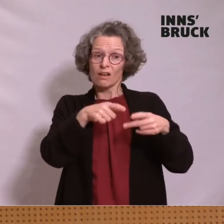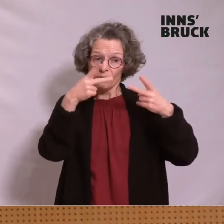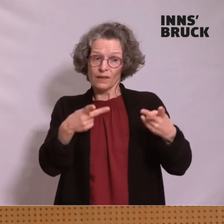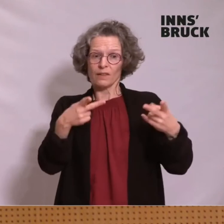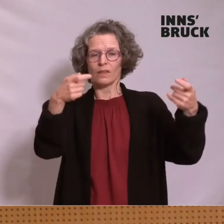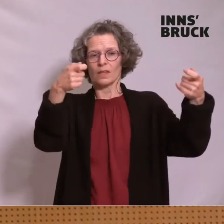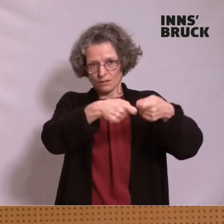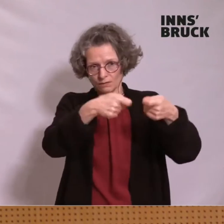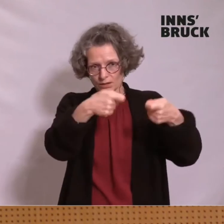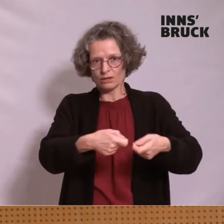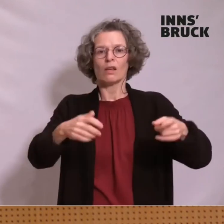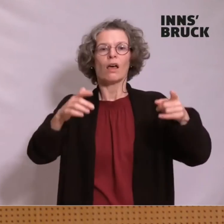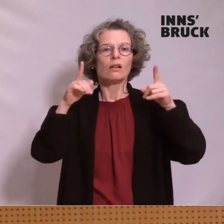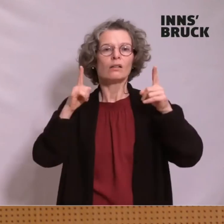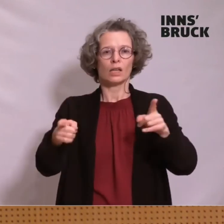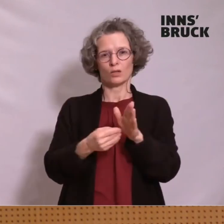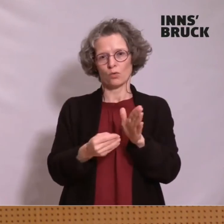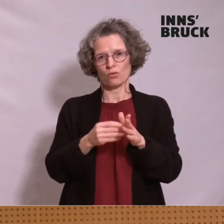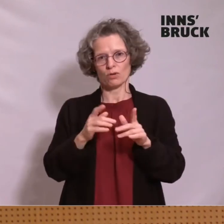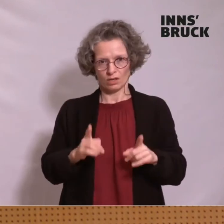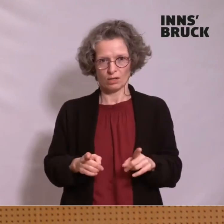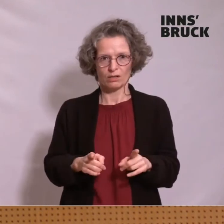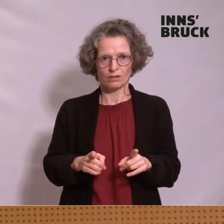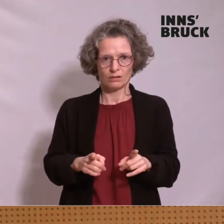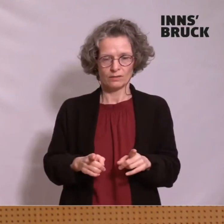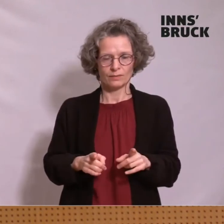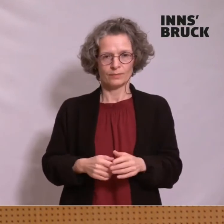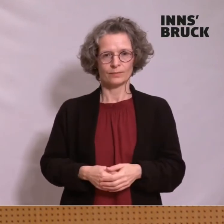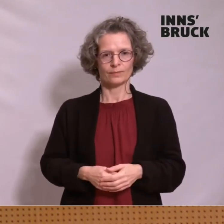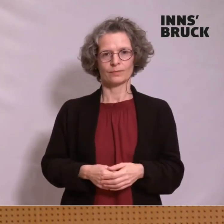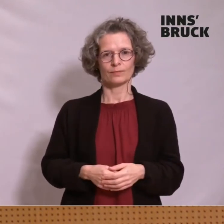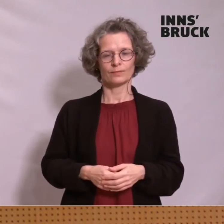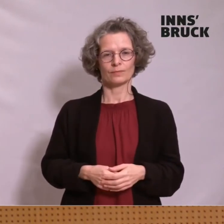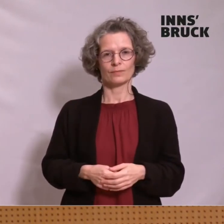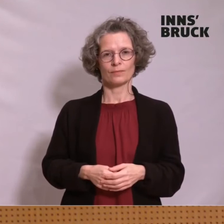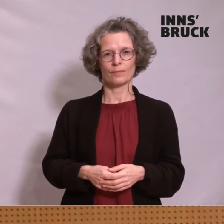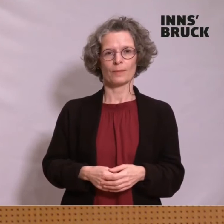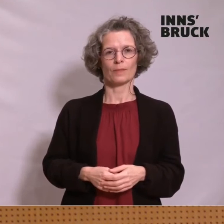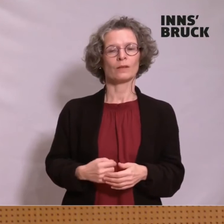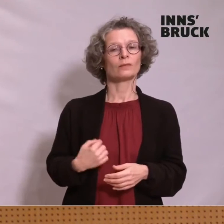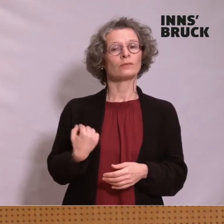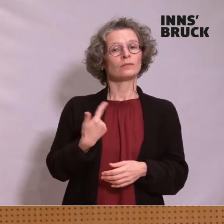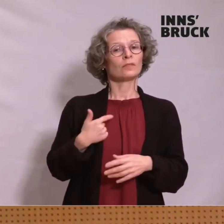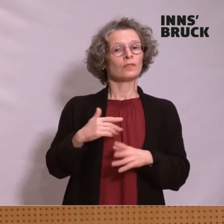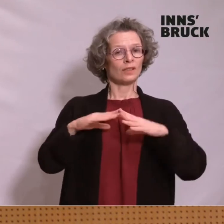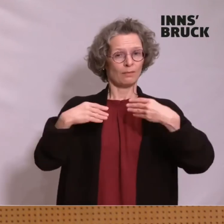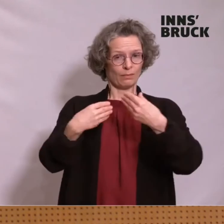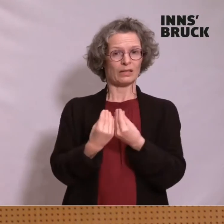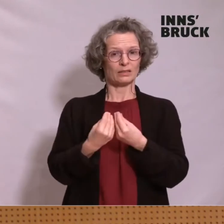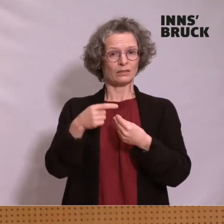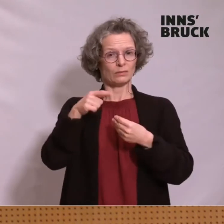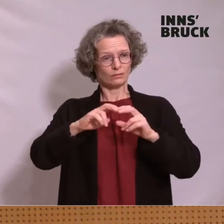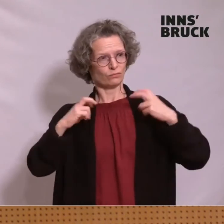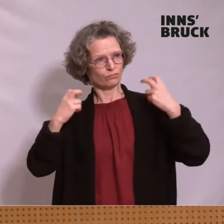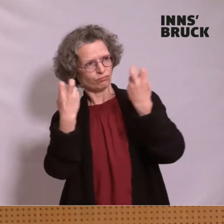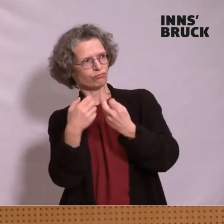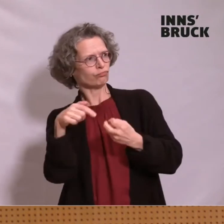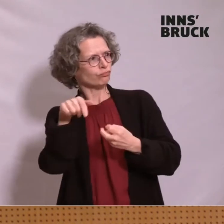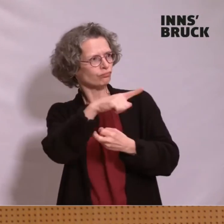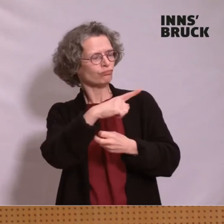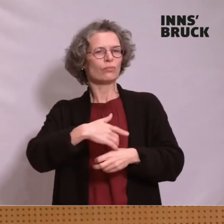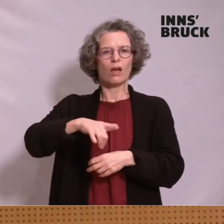Wiederhole, als es dringend notwendig war. Wir haben gemeinsam in diesem Gremium Eigentum und